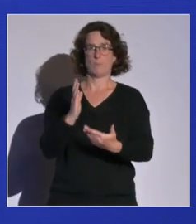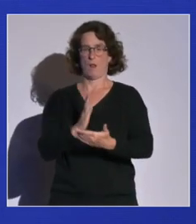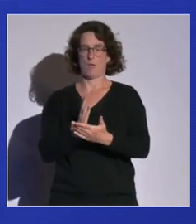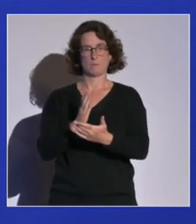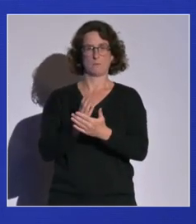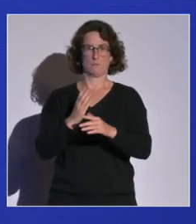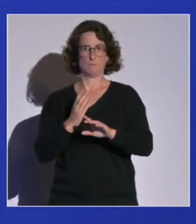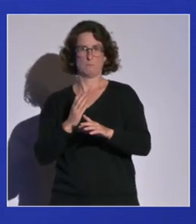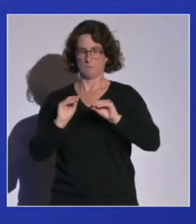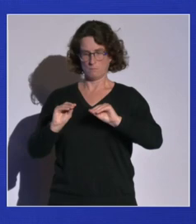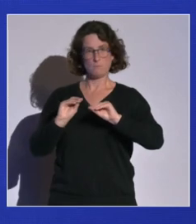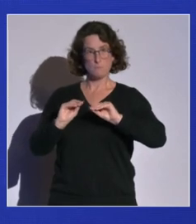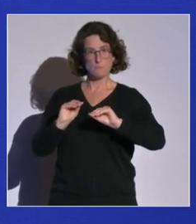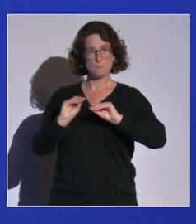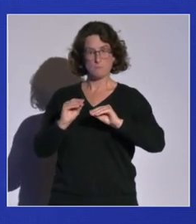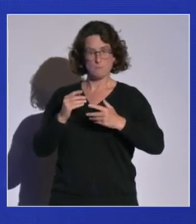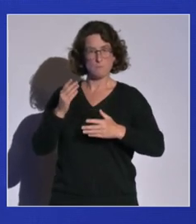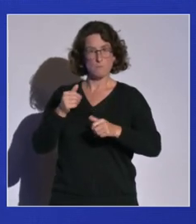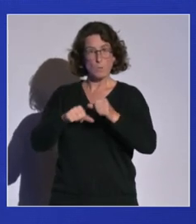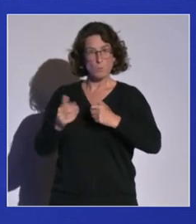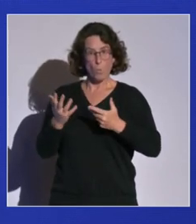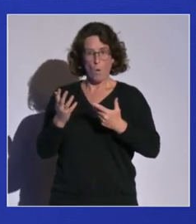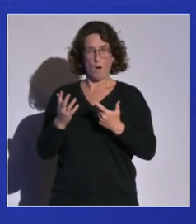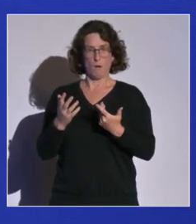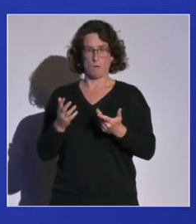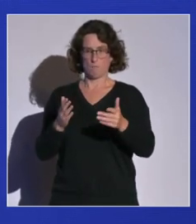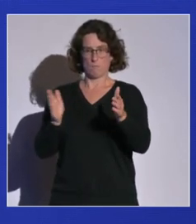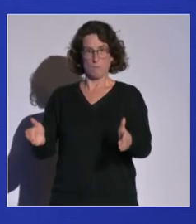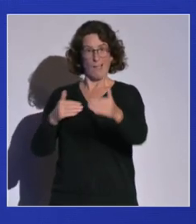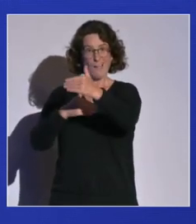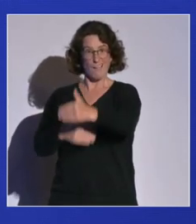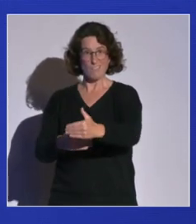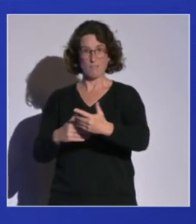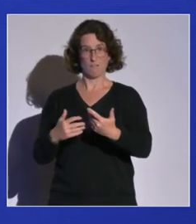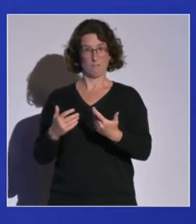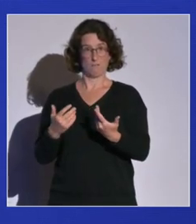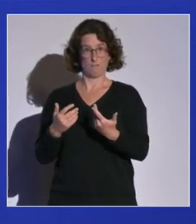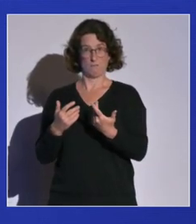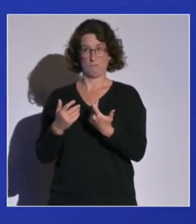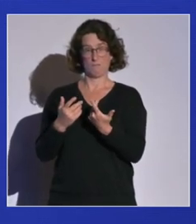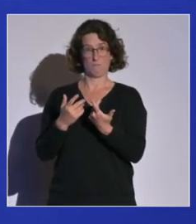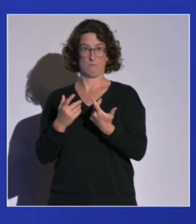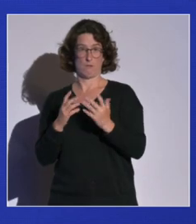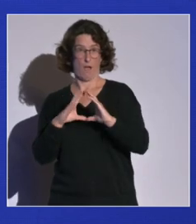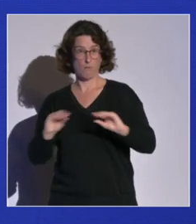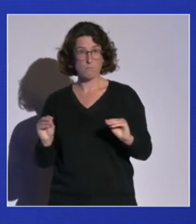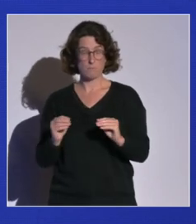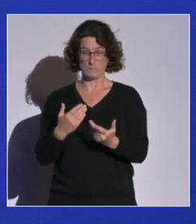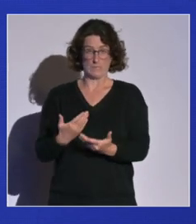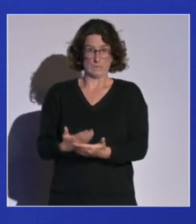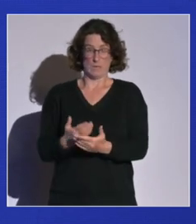une concentration minimale dans la classe. Or, aujourd'hui, c'est un problème qu'on ne sait plus du tout traiter. Et